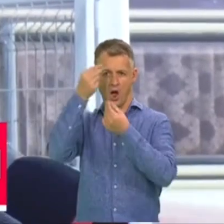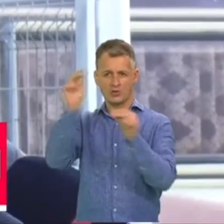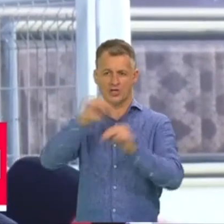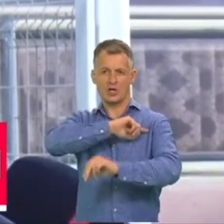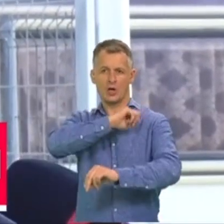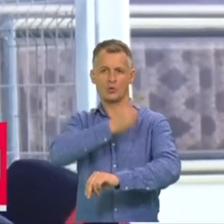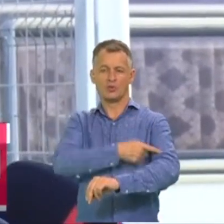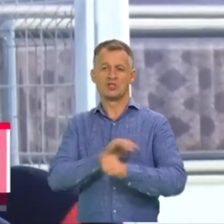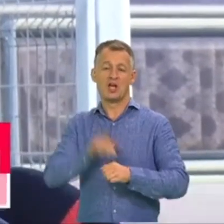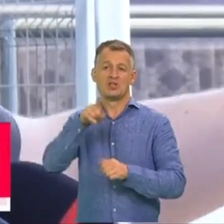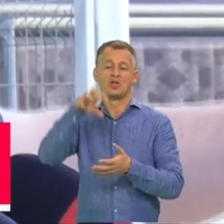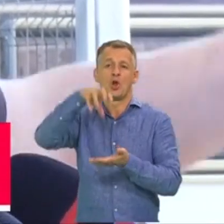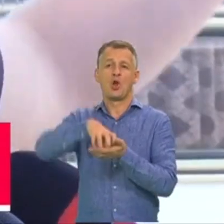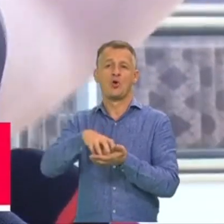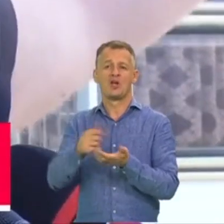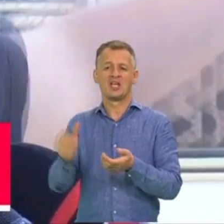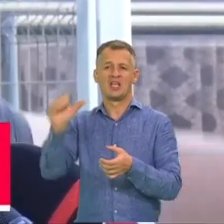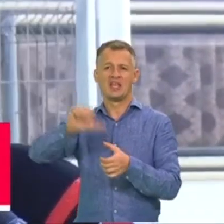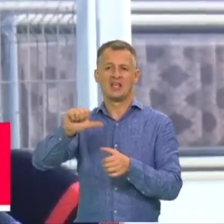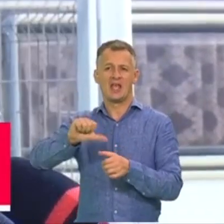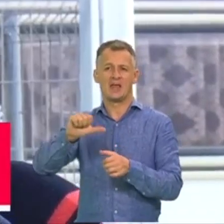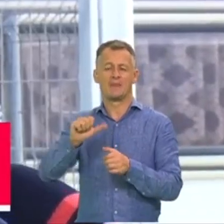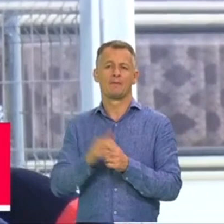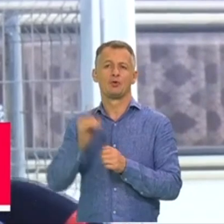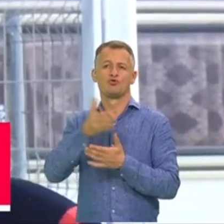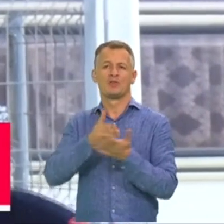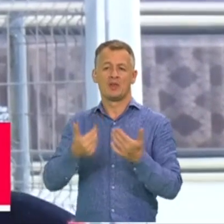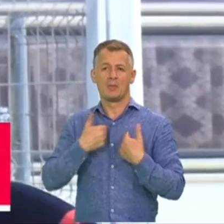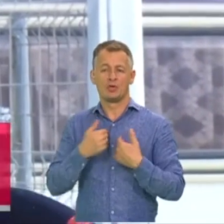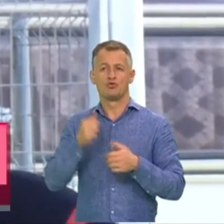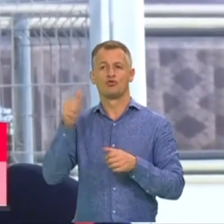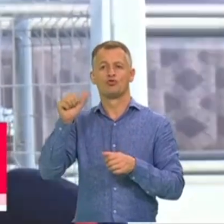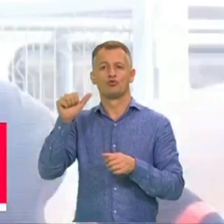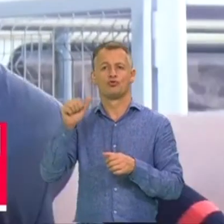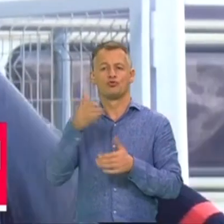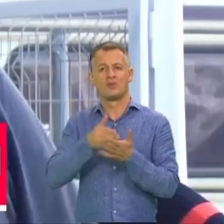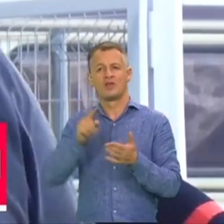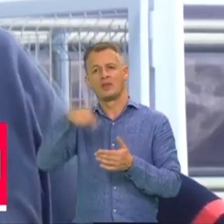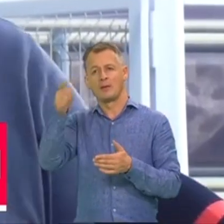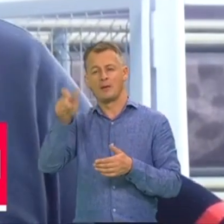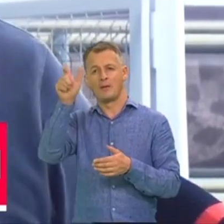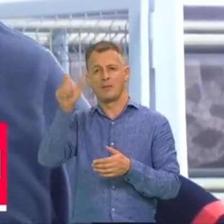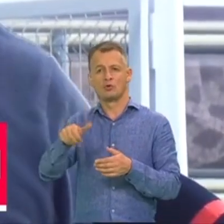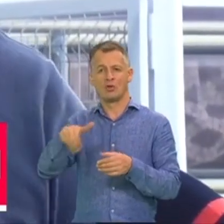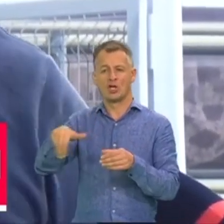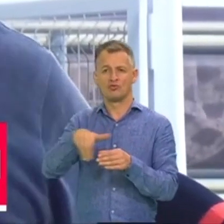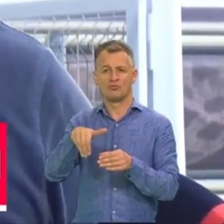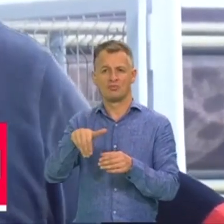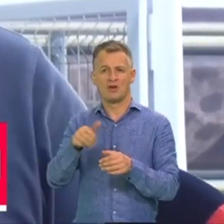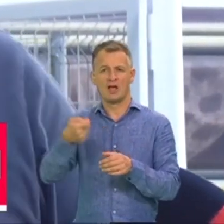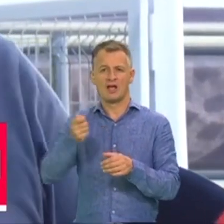o proprietate închiriată, care jumătate închiriată de către mine, jumătate de către domnul de la gaz. Sunt câteva